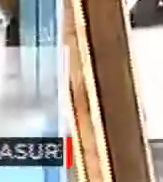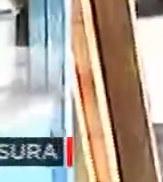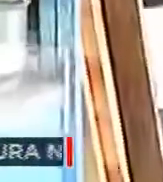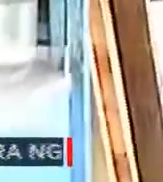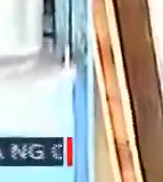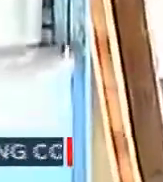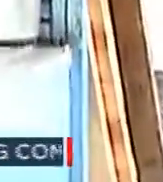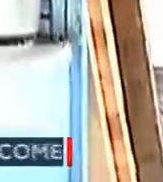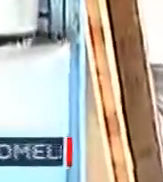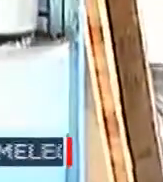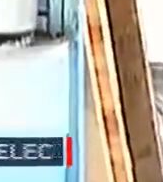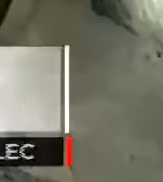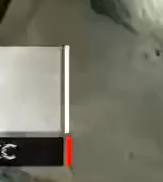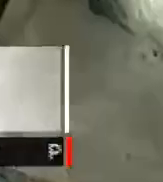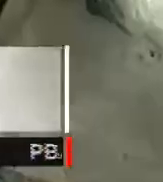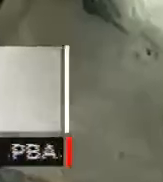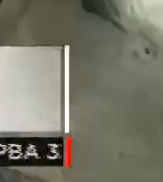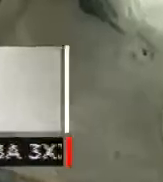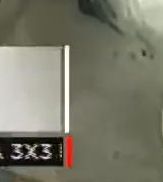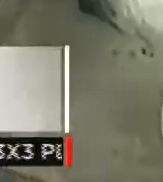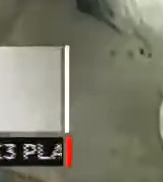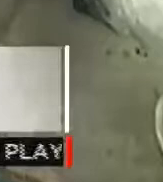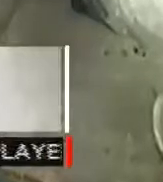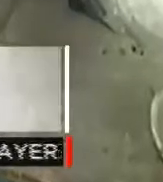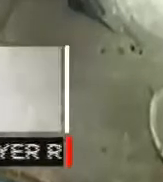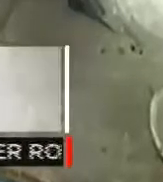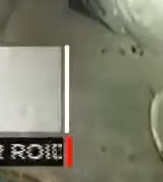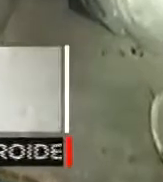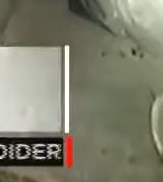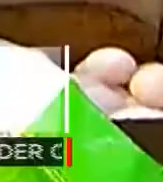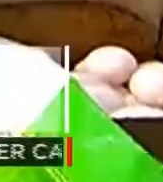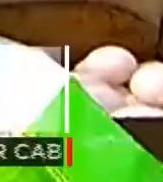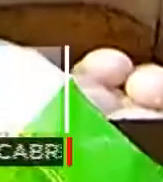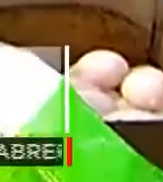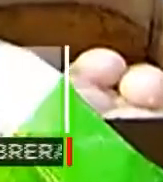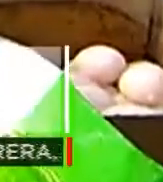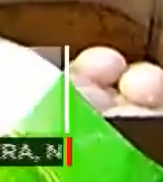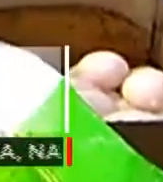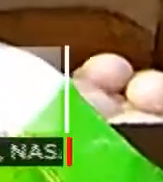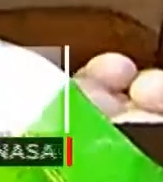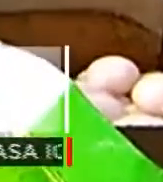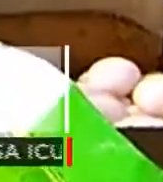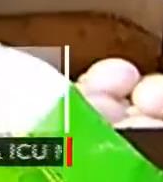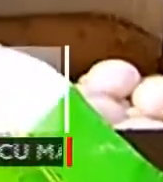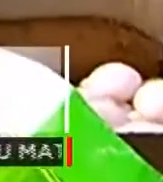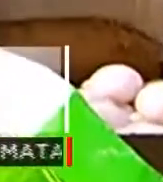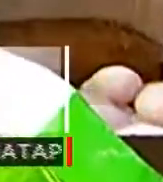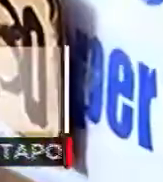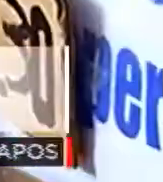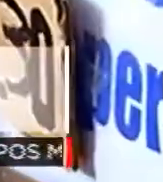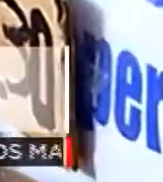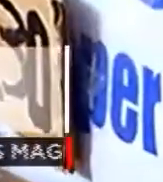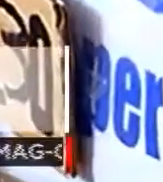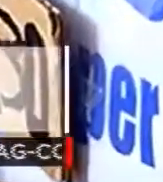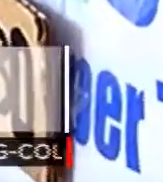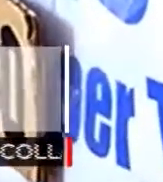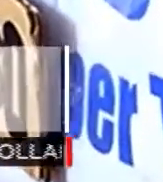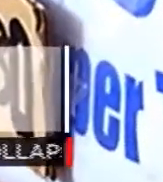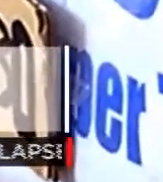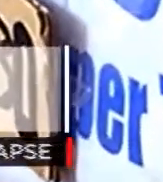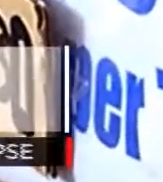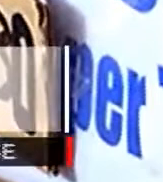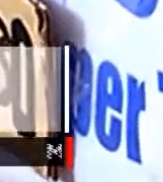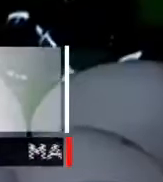may itlog na present dyan. Mura na kasi, busog ka pa. Pero paano na ngayong nagtaas na rin ang presyo ng paborito